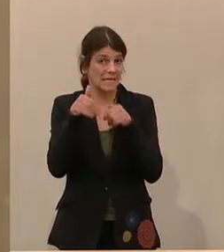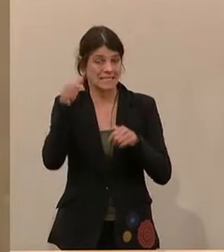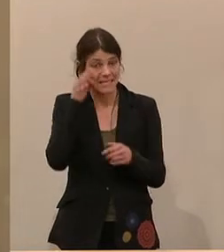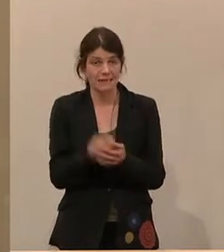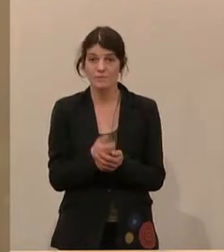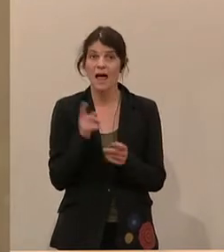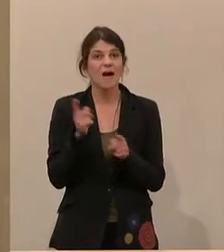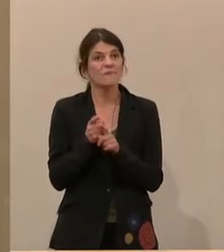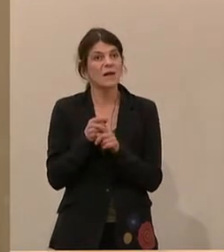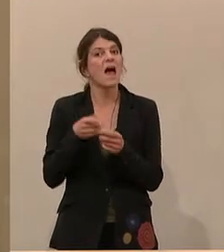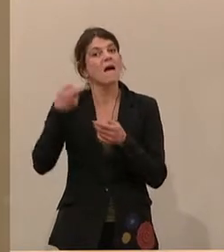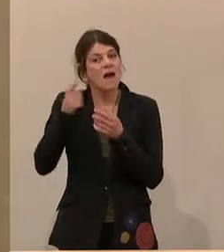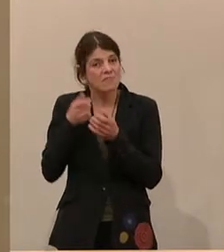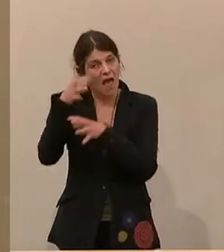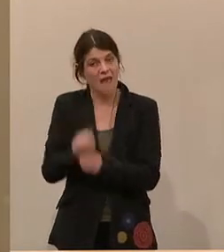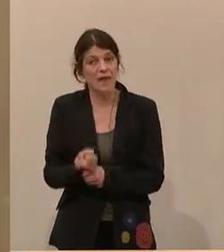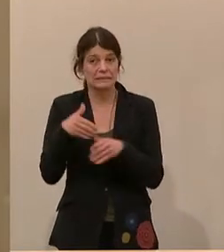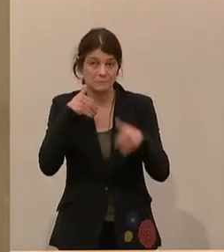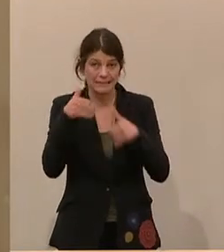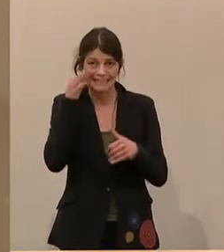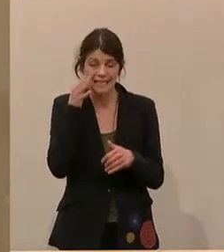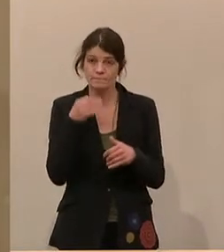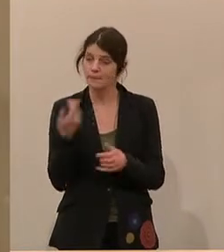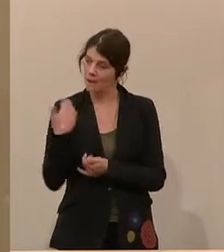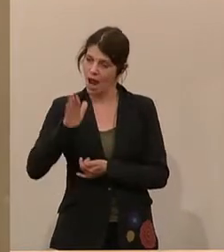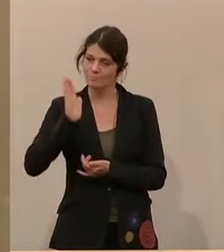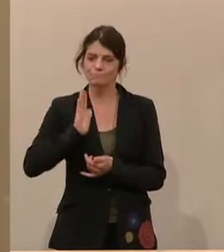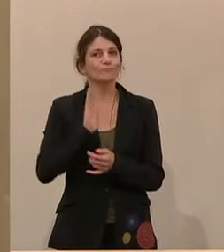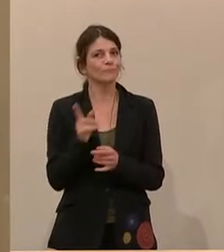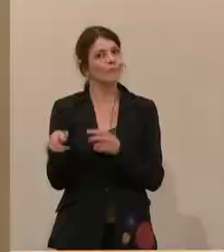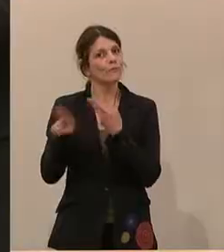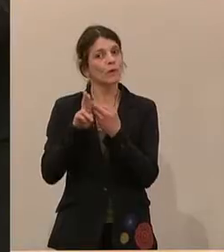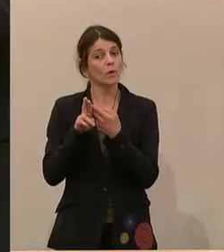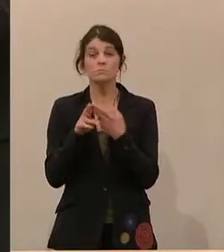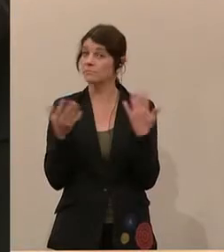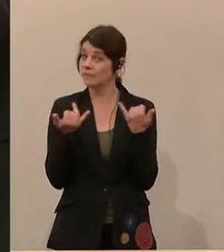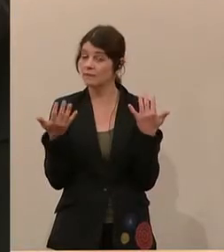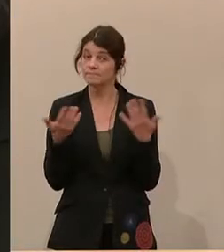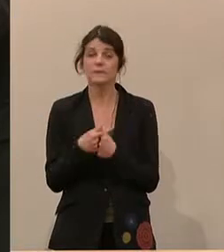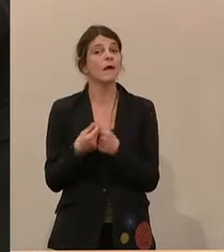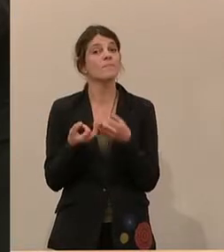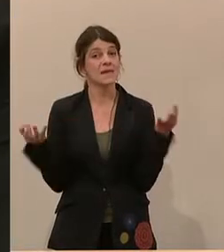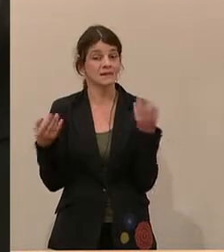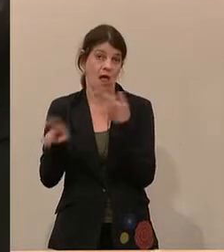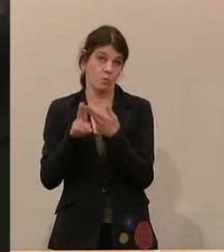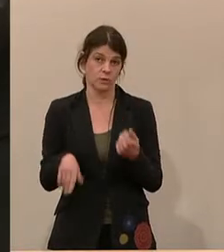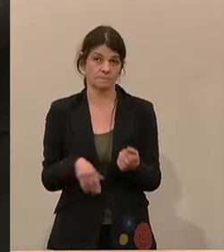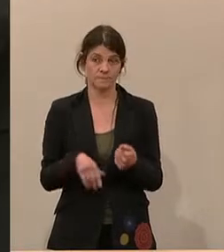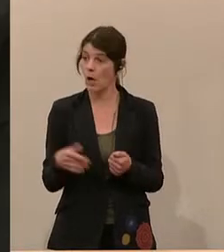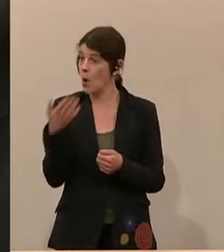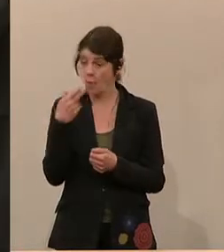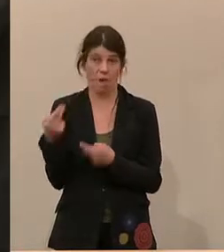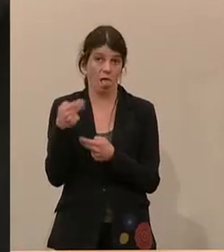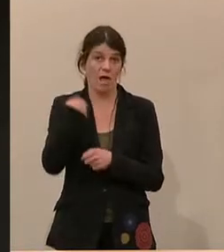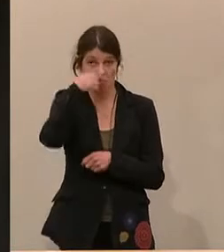neue Nachhaltigkeitsministerin. Diese hat eine elegantere Form gewählt. Sie hat mir einfach nicht geantwortet. Man hat mich also nicht angelogen, man